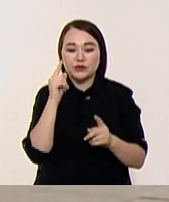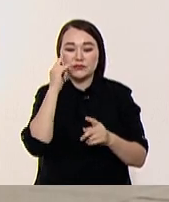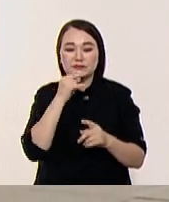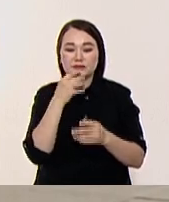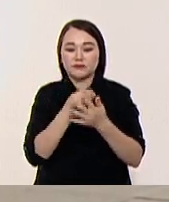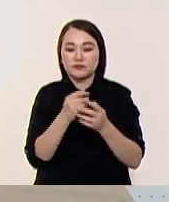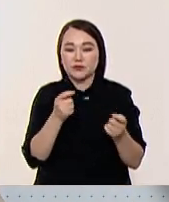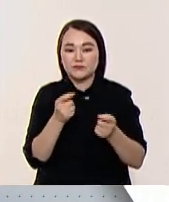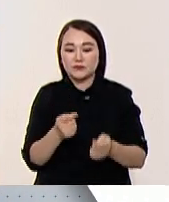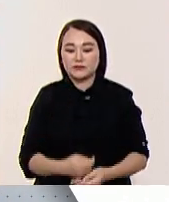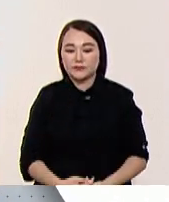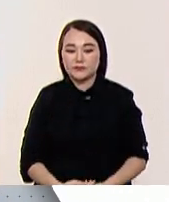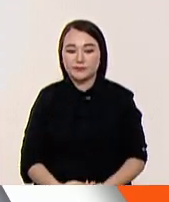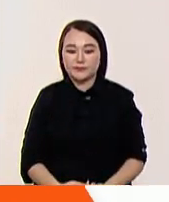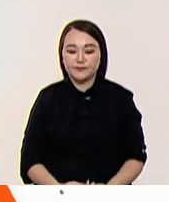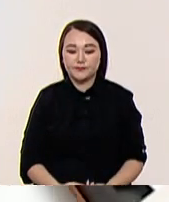политологи?